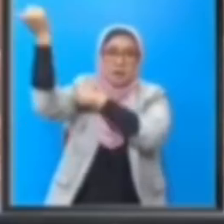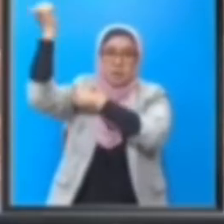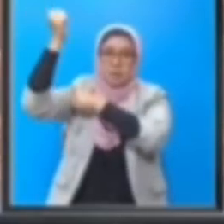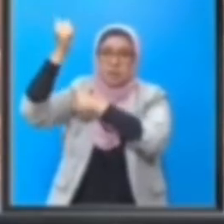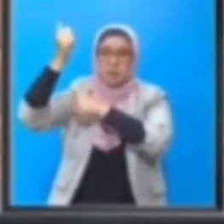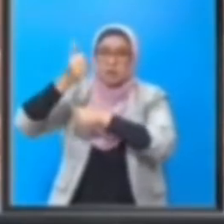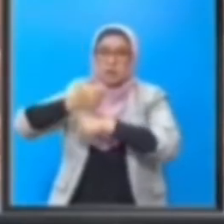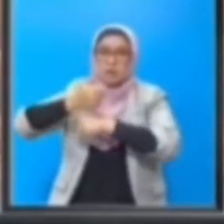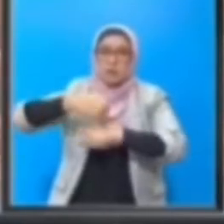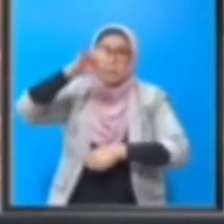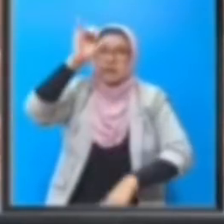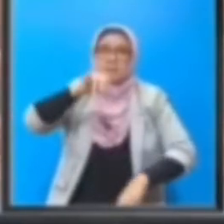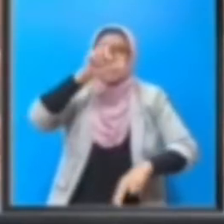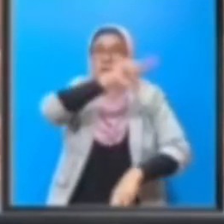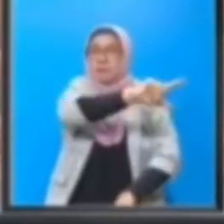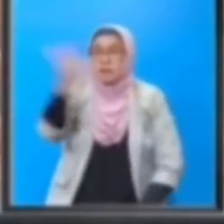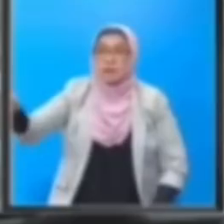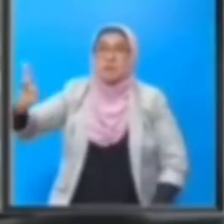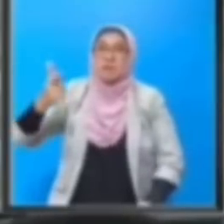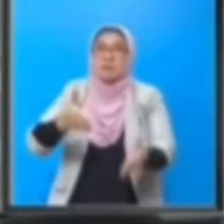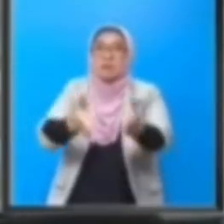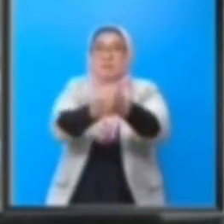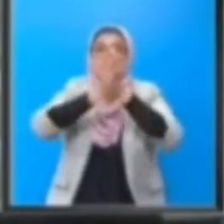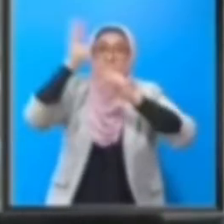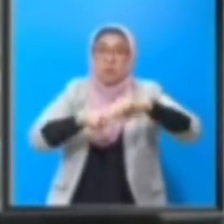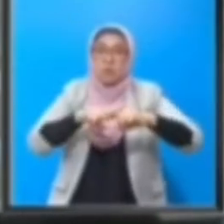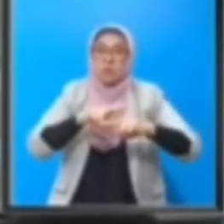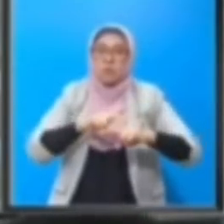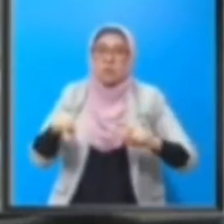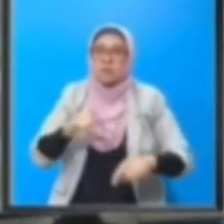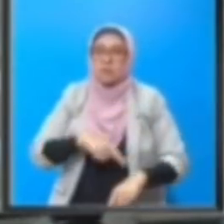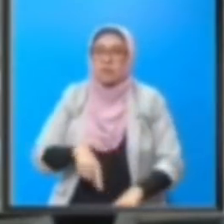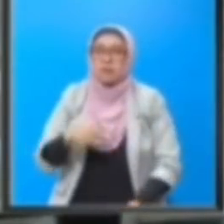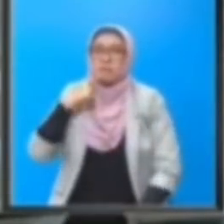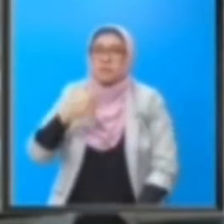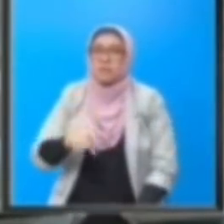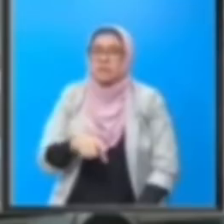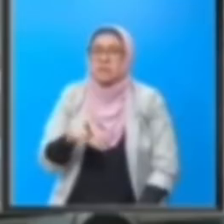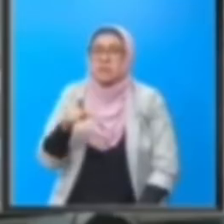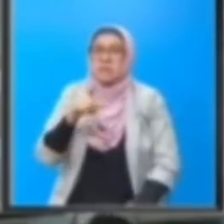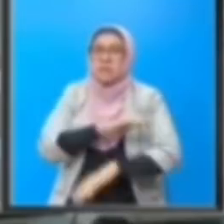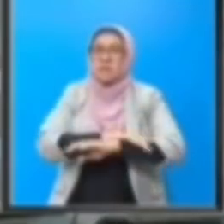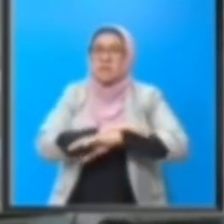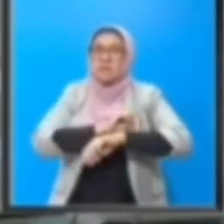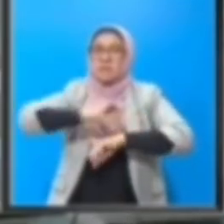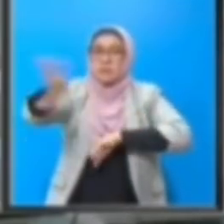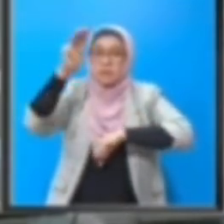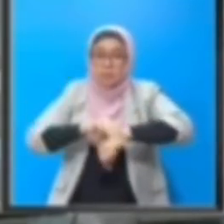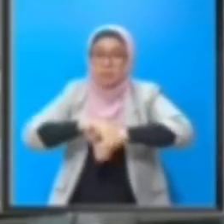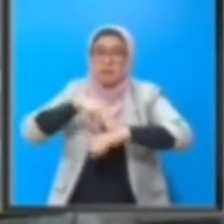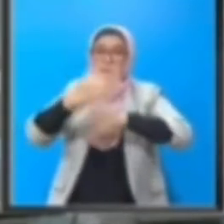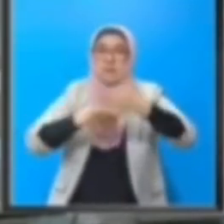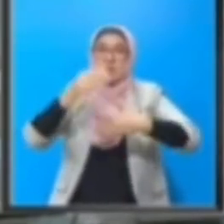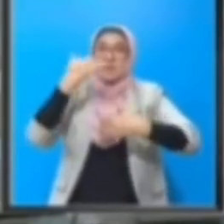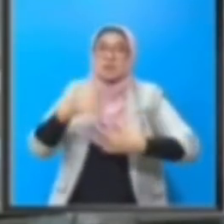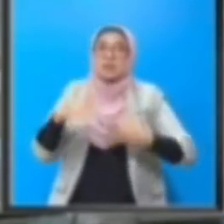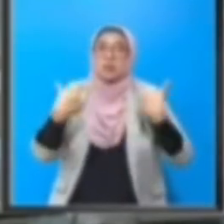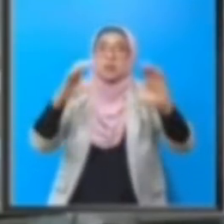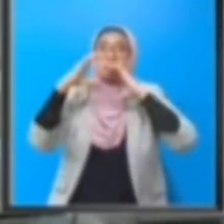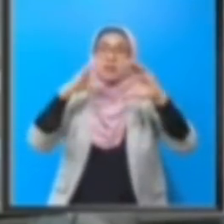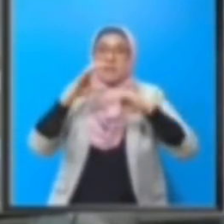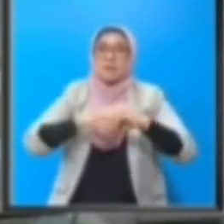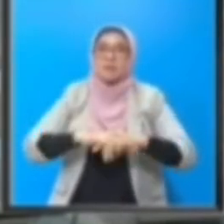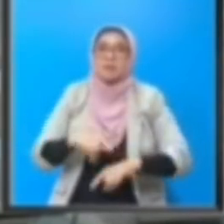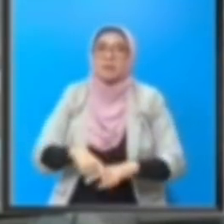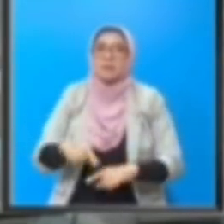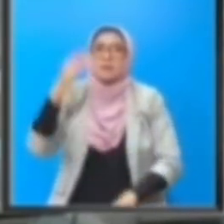Yang lain sila duduk. Tuan Speaker, tolong berhentikan masa. Jangan ambil masa daripada kepung berbahas. Saya dah sebut masa telah berjalan. Sila kepung. No, Tuan